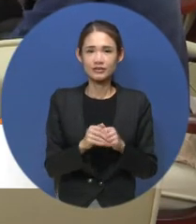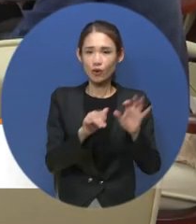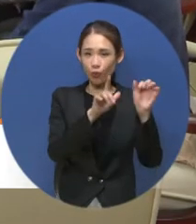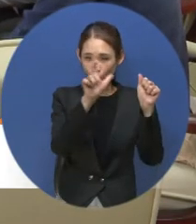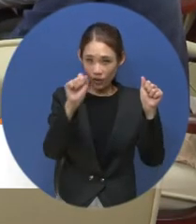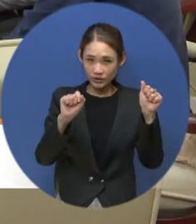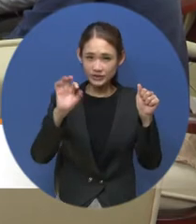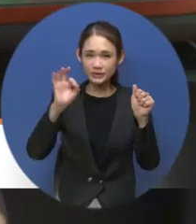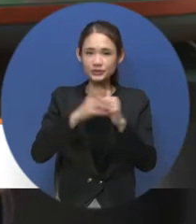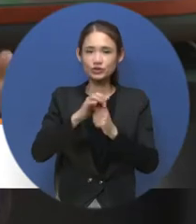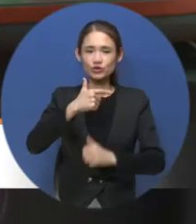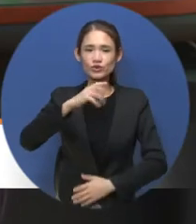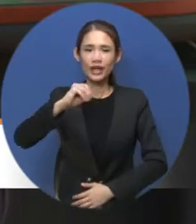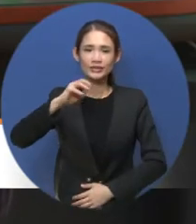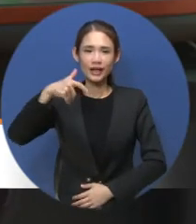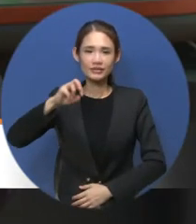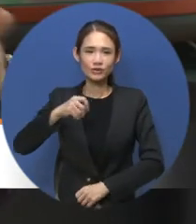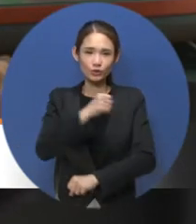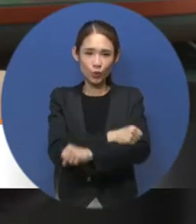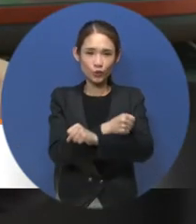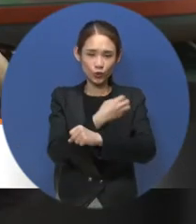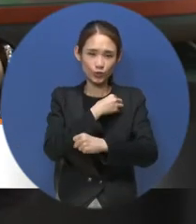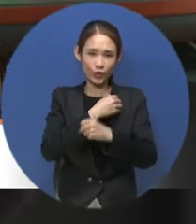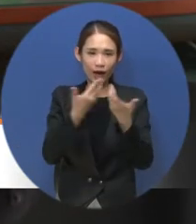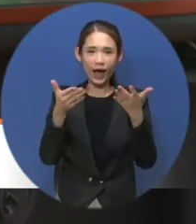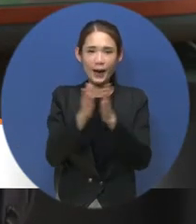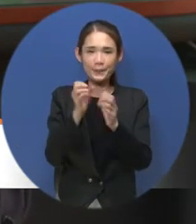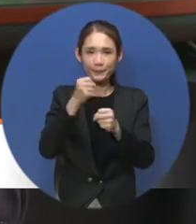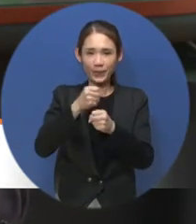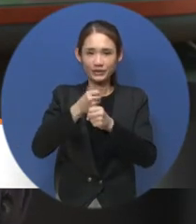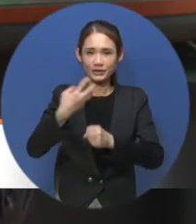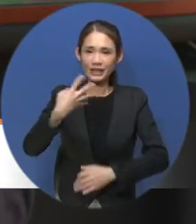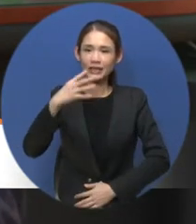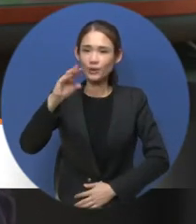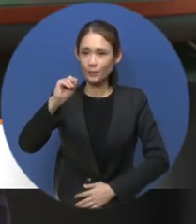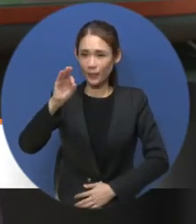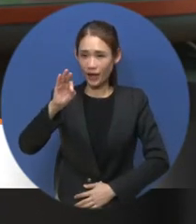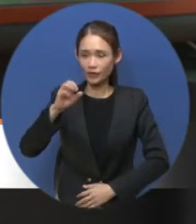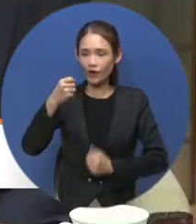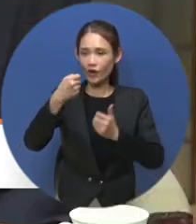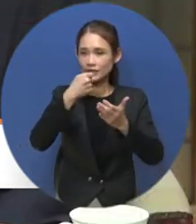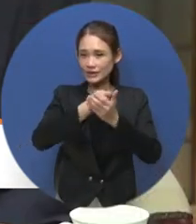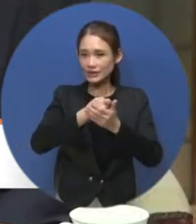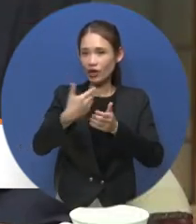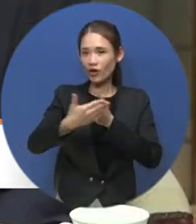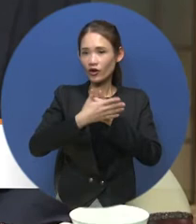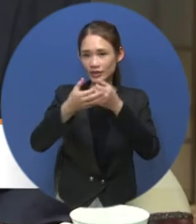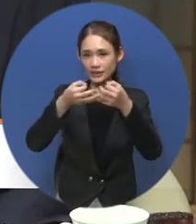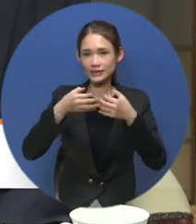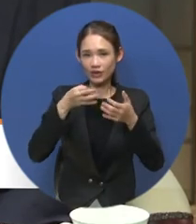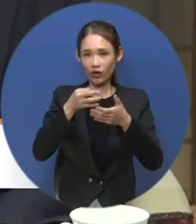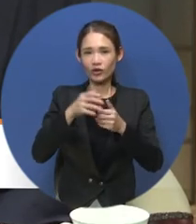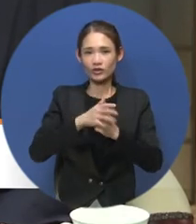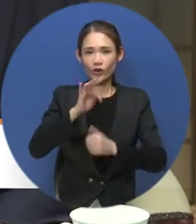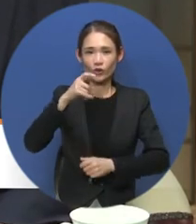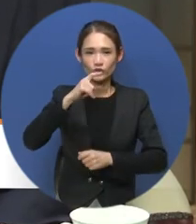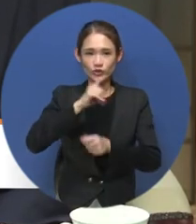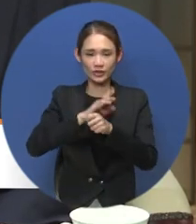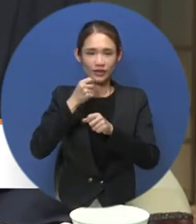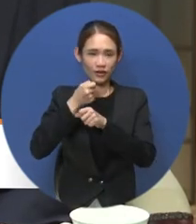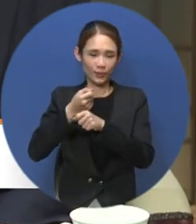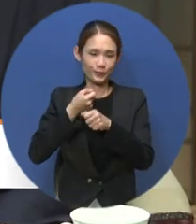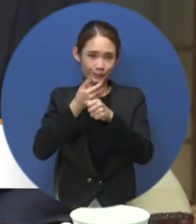gs 칼텍스 노동조합과 회사가 함께 조성한 4000만원의 지정 기탁금 을 권 오봉 여수시장 에게 전달 했기